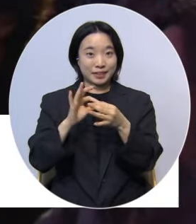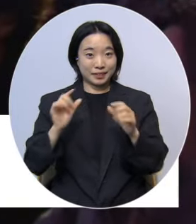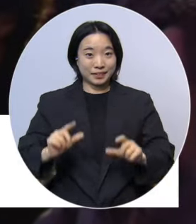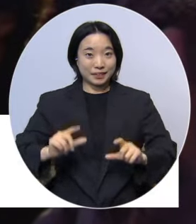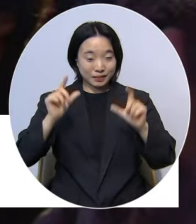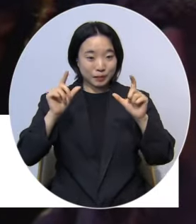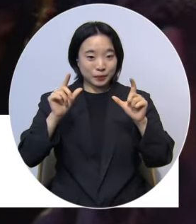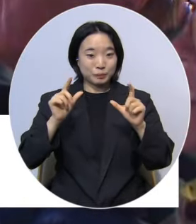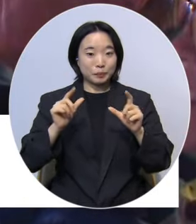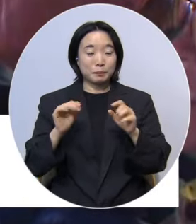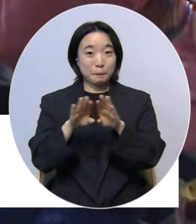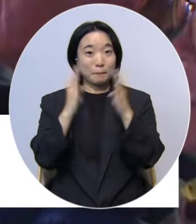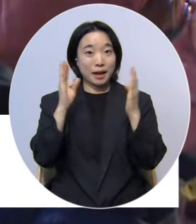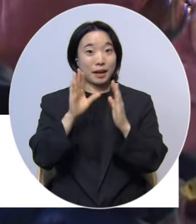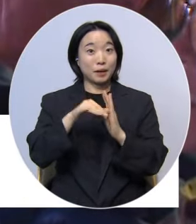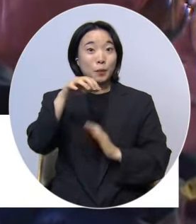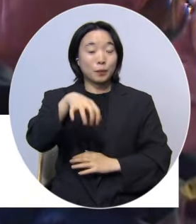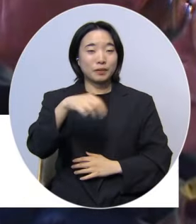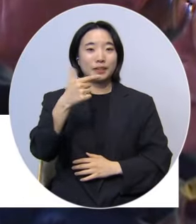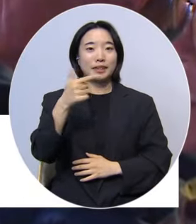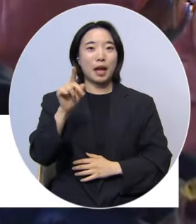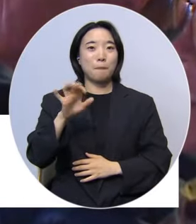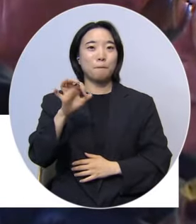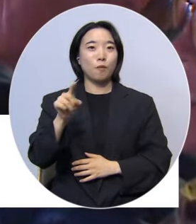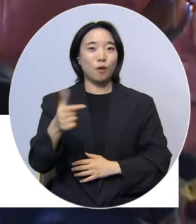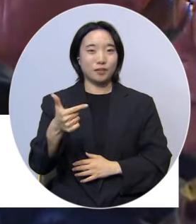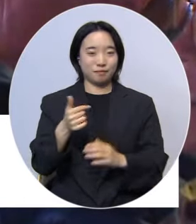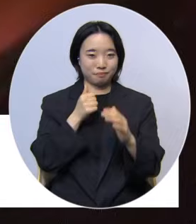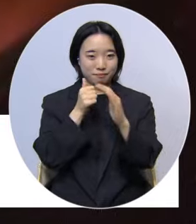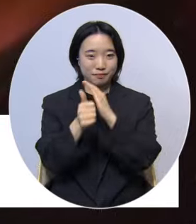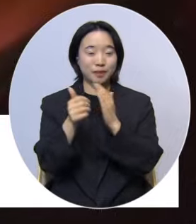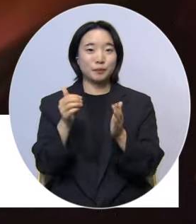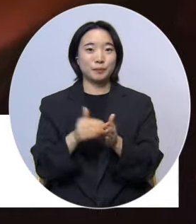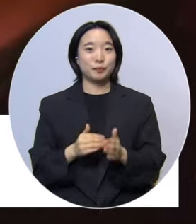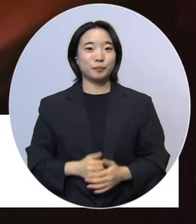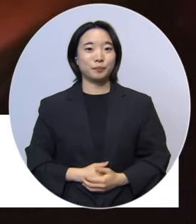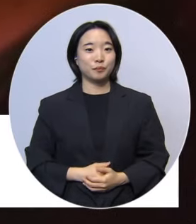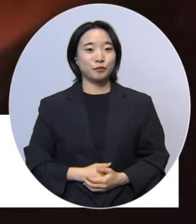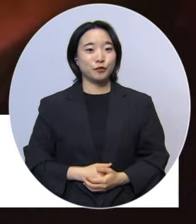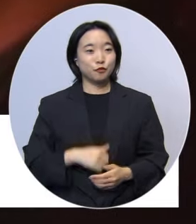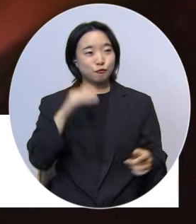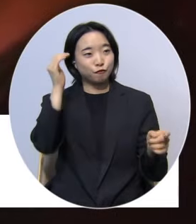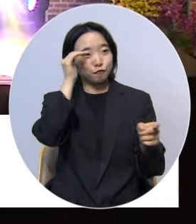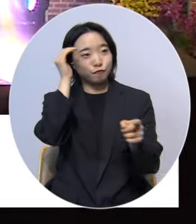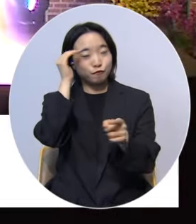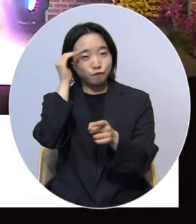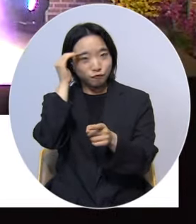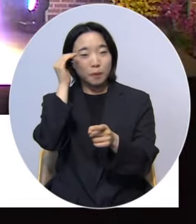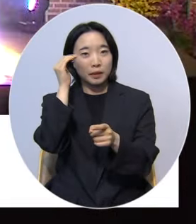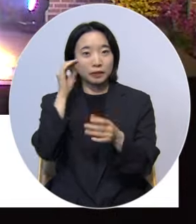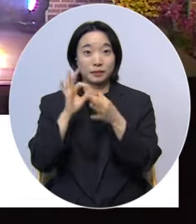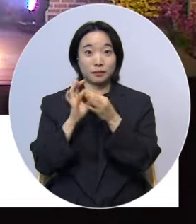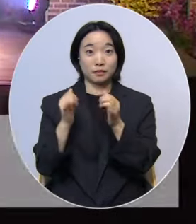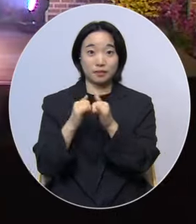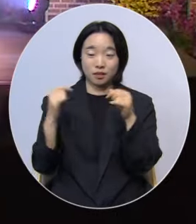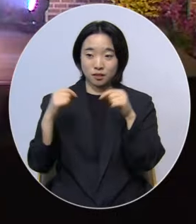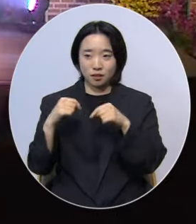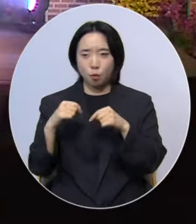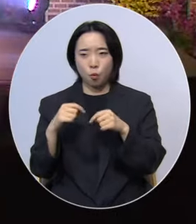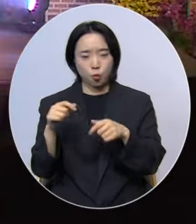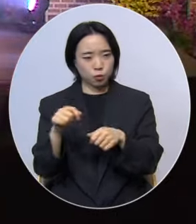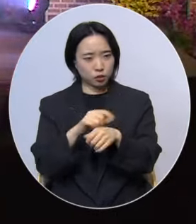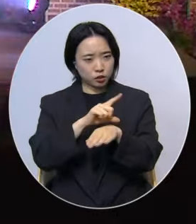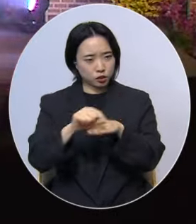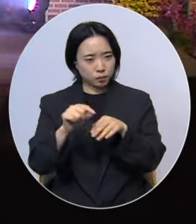남원으로 향했습니다 국악단의 공연과 미술관 문학관 등을 둘러본 장관은 관계자들과 특색 있는 지역문화를